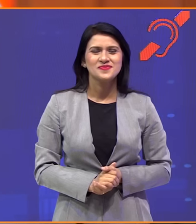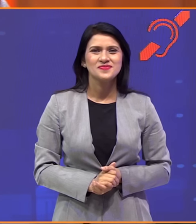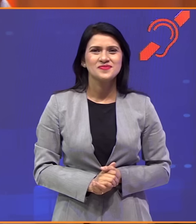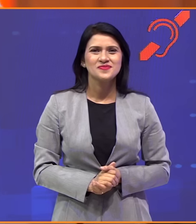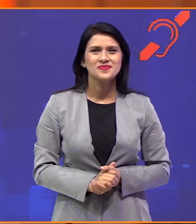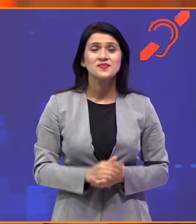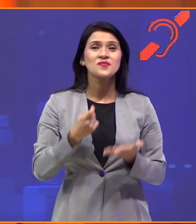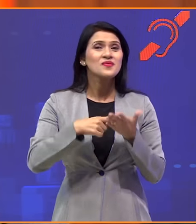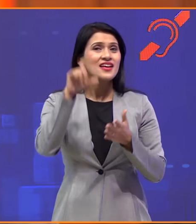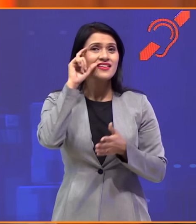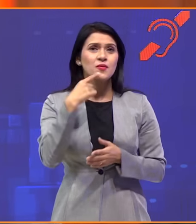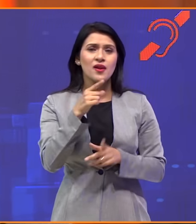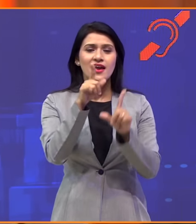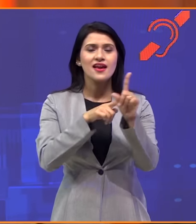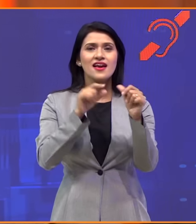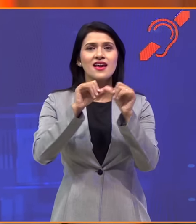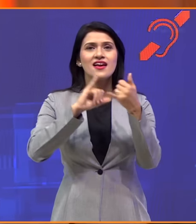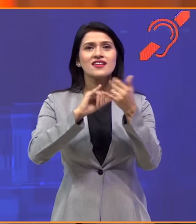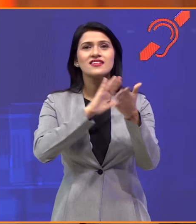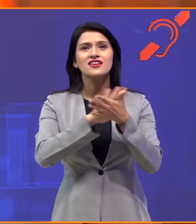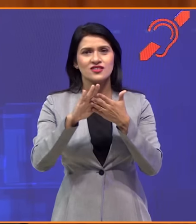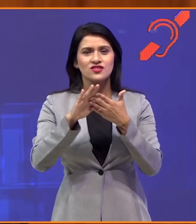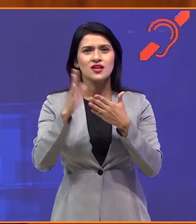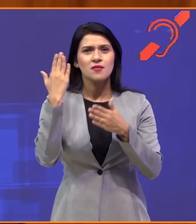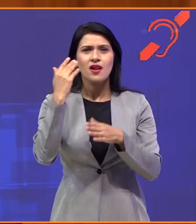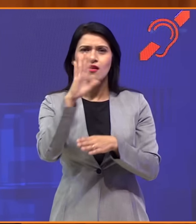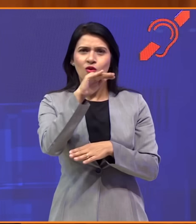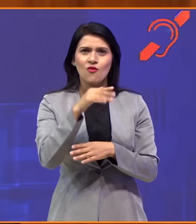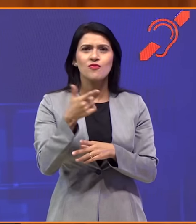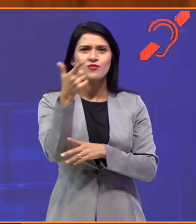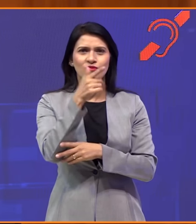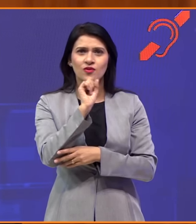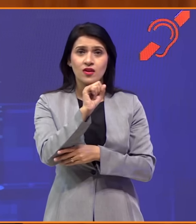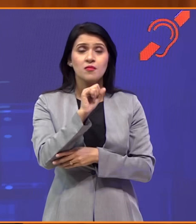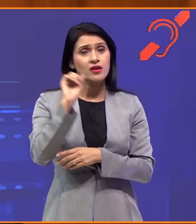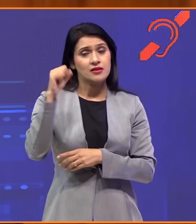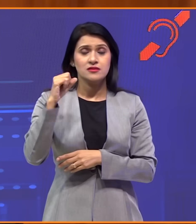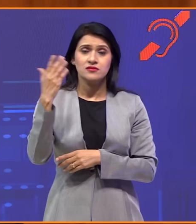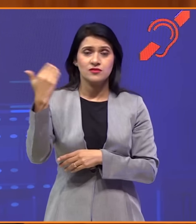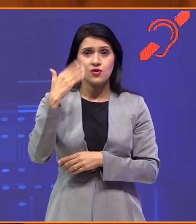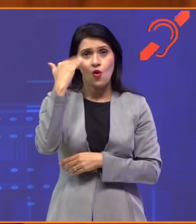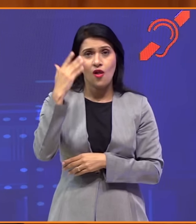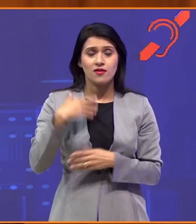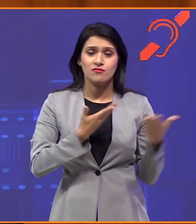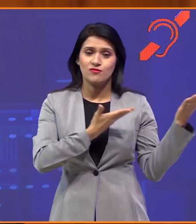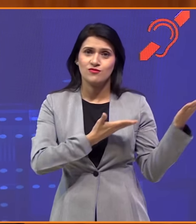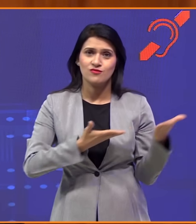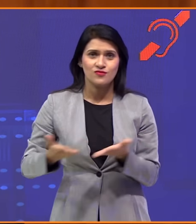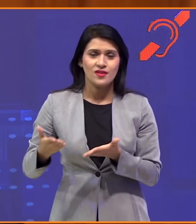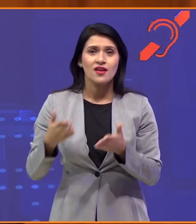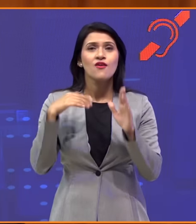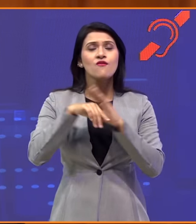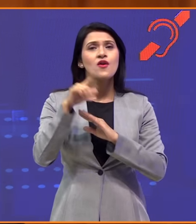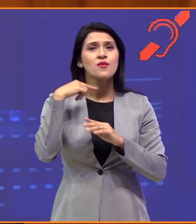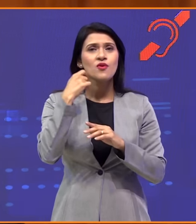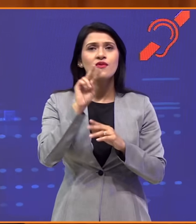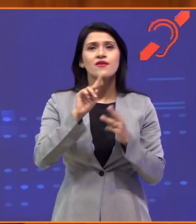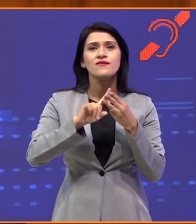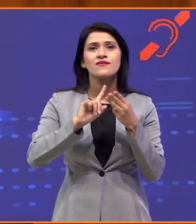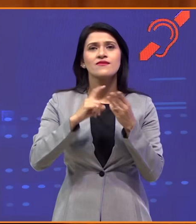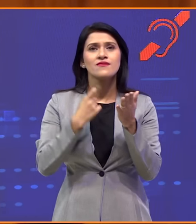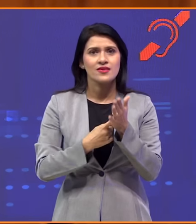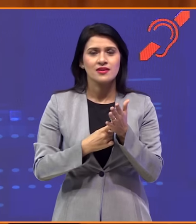यश चोपड़ा जी ने आपको बुलाया था वीरजरा में काम किया था आपने जी उन्होंने बुलाया बड़े सम्मान से बुलाया बहुत सम्मान दिया और मैं तो उन्होंने कहा कि मैं